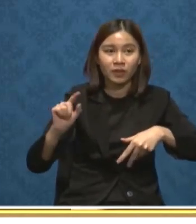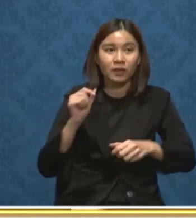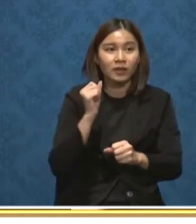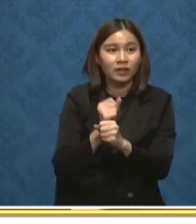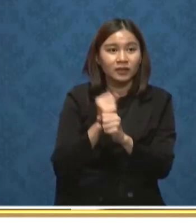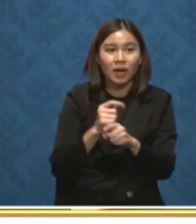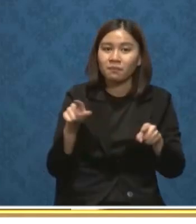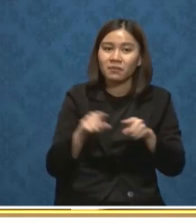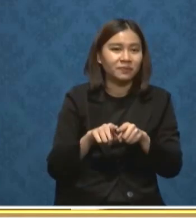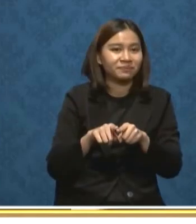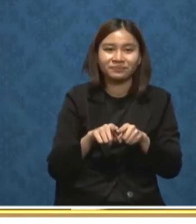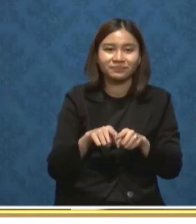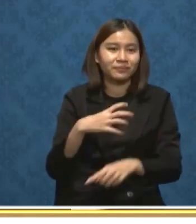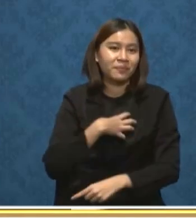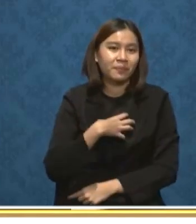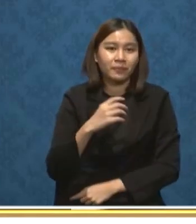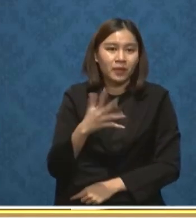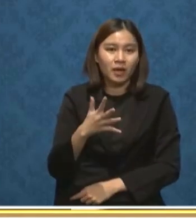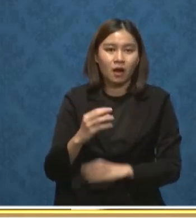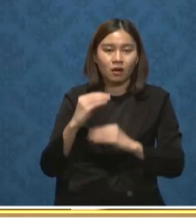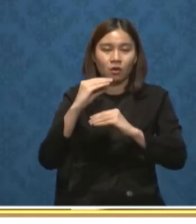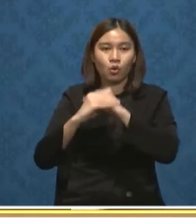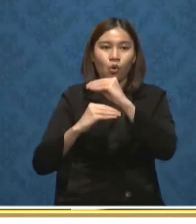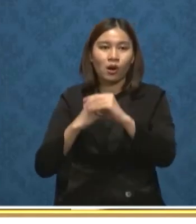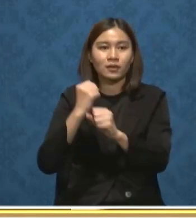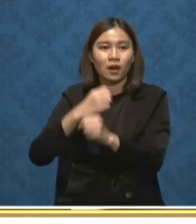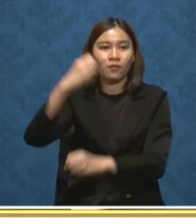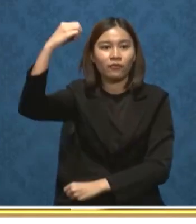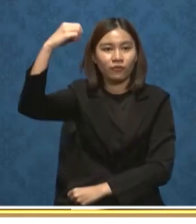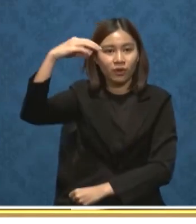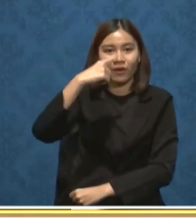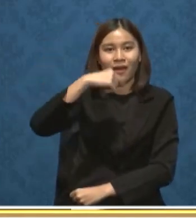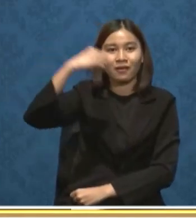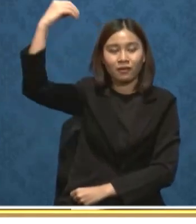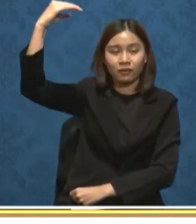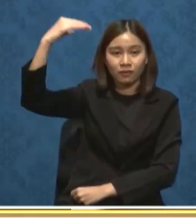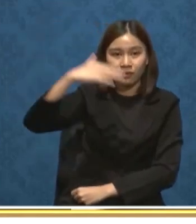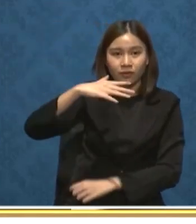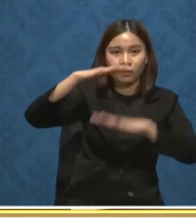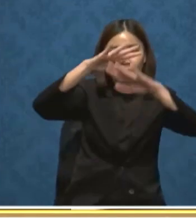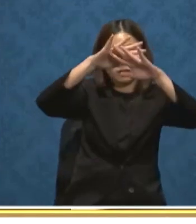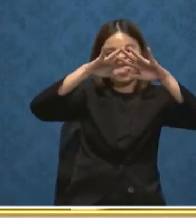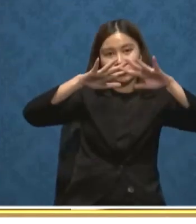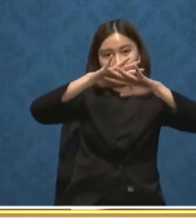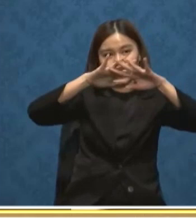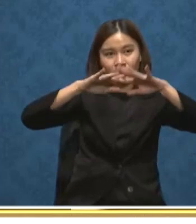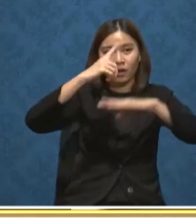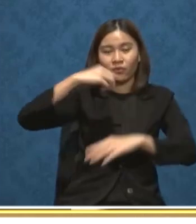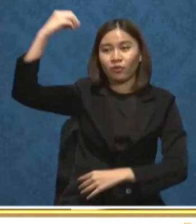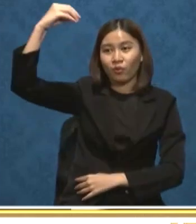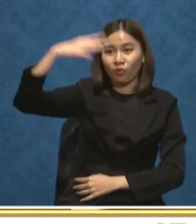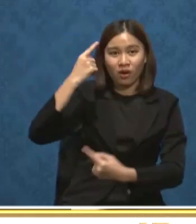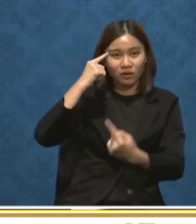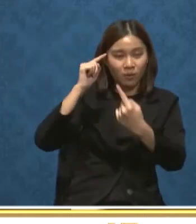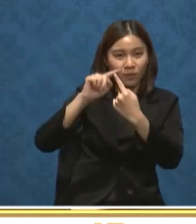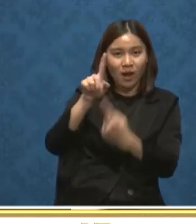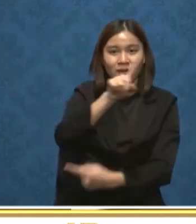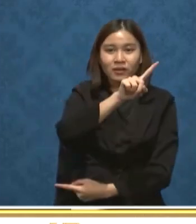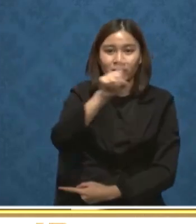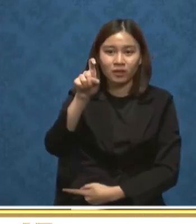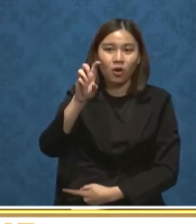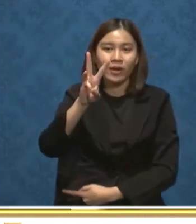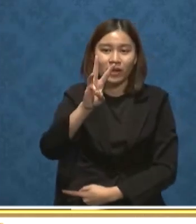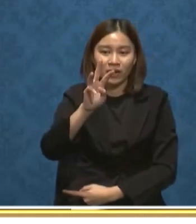ทำเหมืไม่เต็ใจทำโคงการผลิย์ฟ้าจากพลางงานแสงอทิย์บนหงขาภärt nodesตั้งเต้าไ้ 100 เมรกาวัzcz